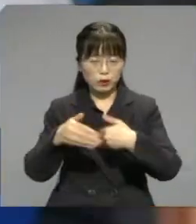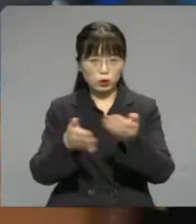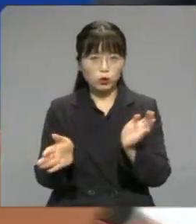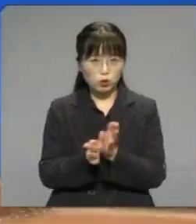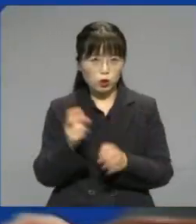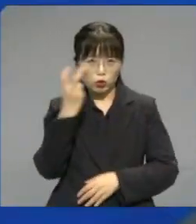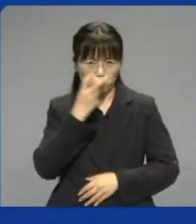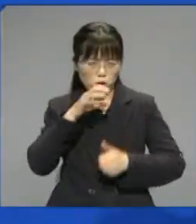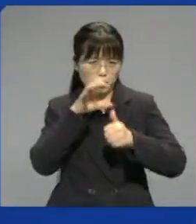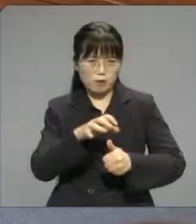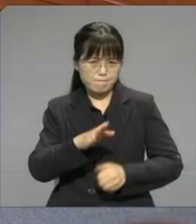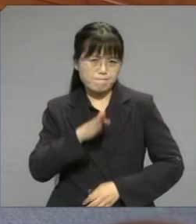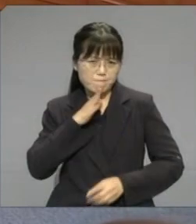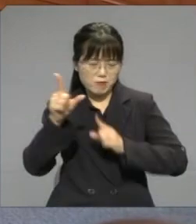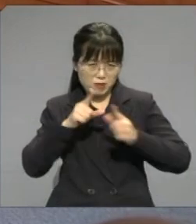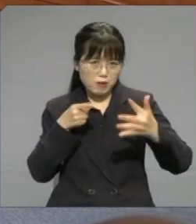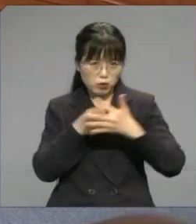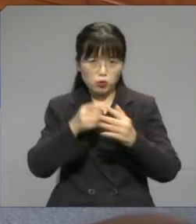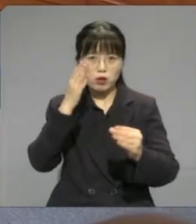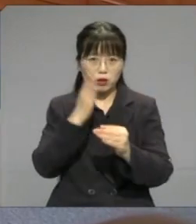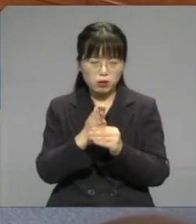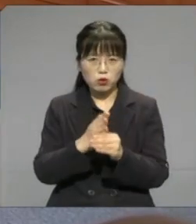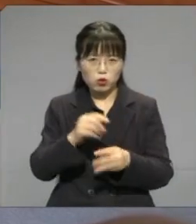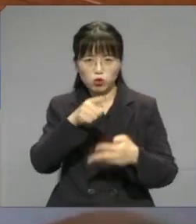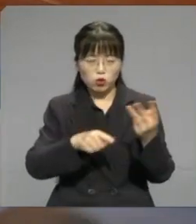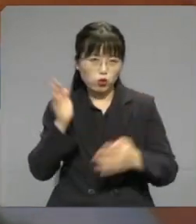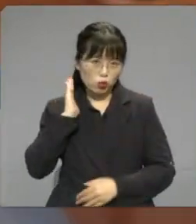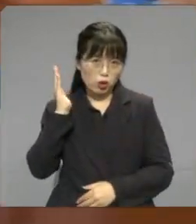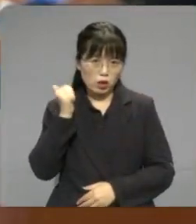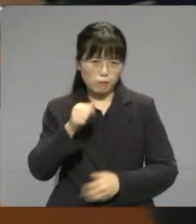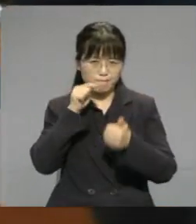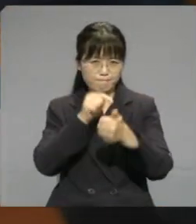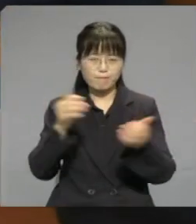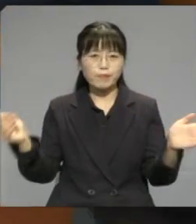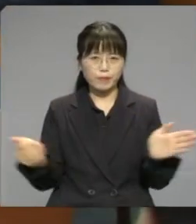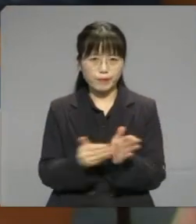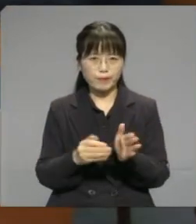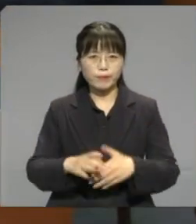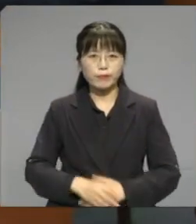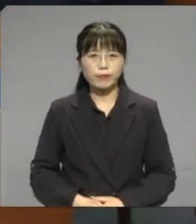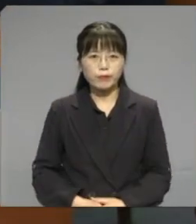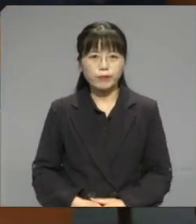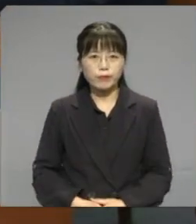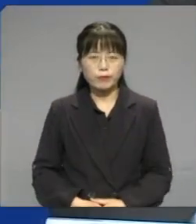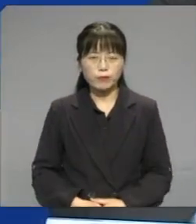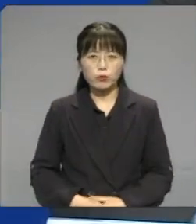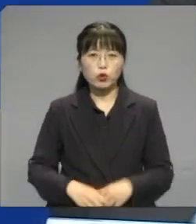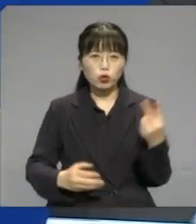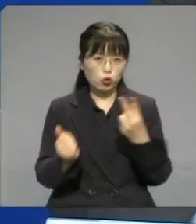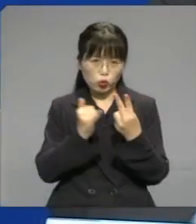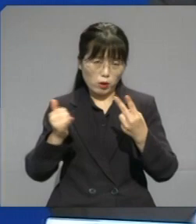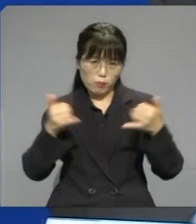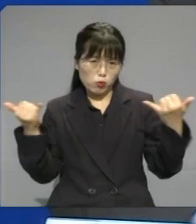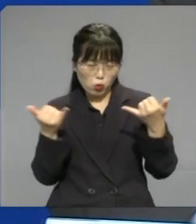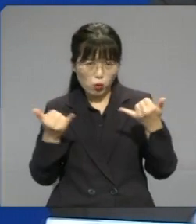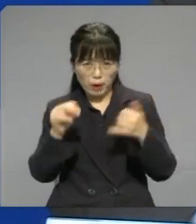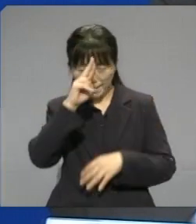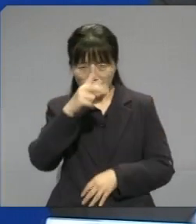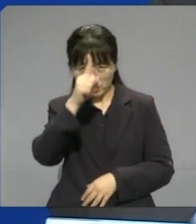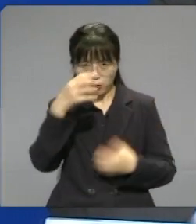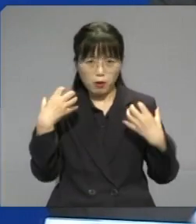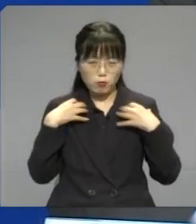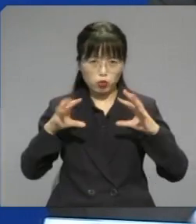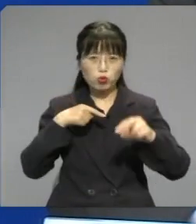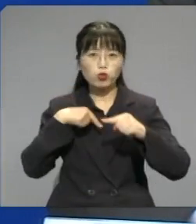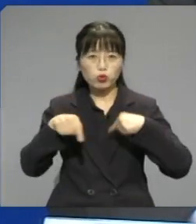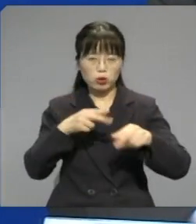더불어민주당은 수사 외압의 실체가 드러나고 있다며 윤석열 대통령을 직격했습니다. 두 사람의 통화를 박근혜 정부